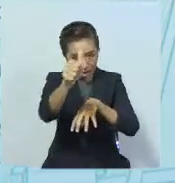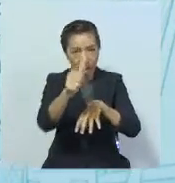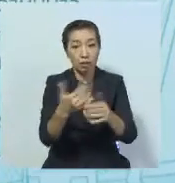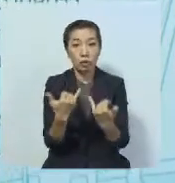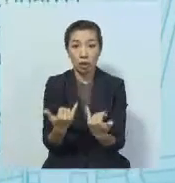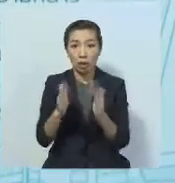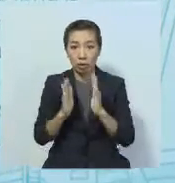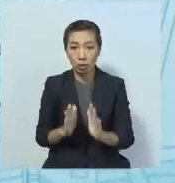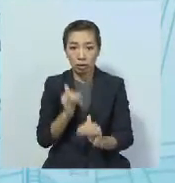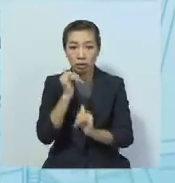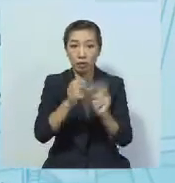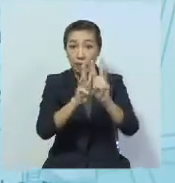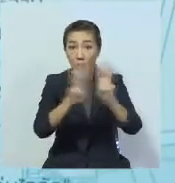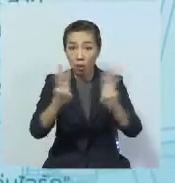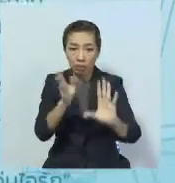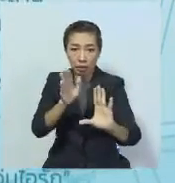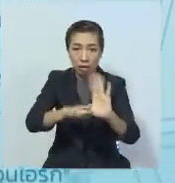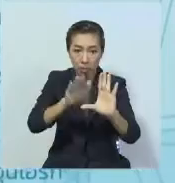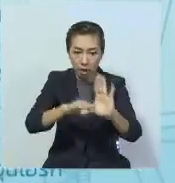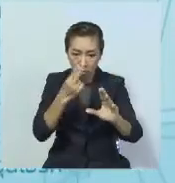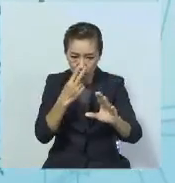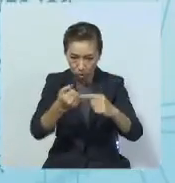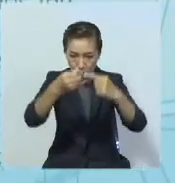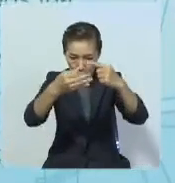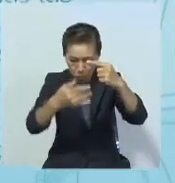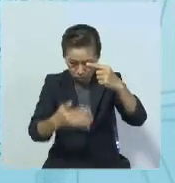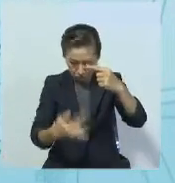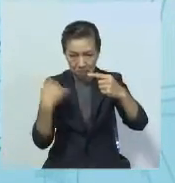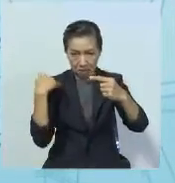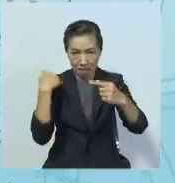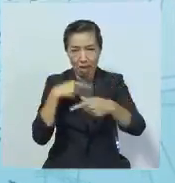อนนี้ยอดผู้ที่เข้าไปลงทะเบียนเนี่ยก็มีมาอย่างต่อเนื่องตั้งแต่ช่วงเช้านะคะ